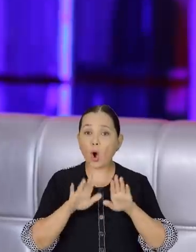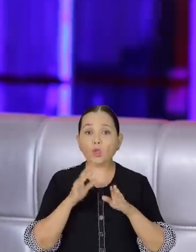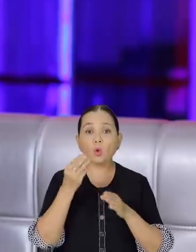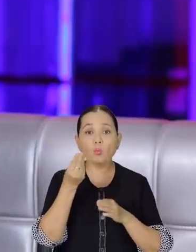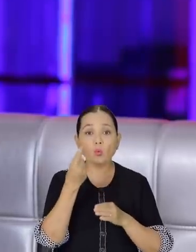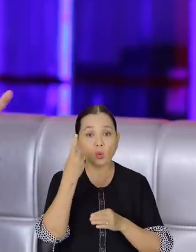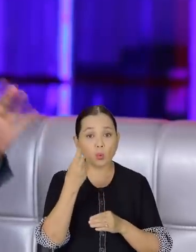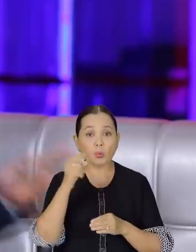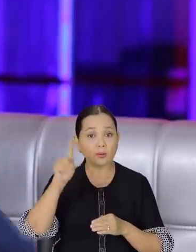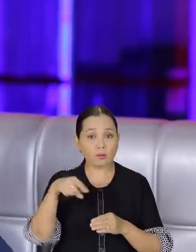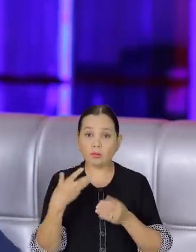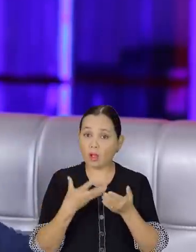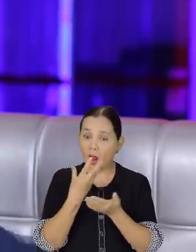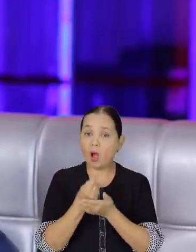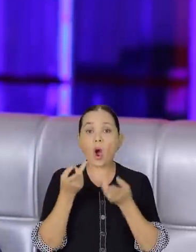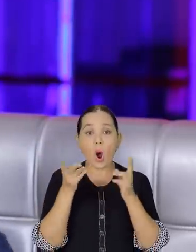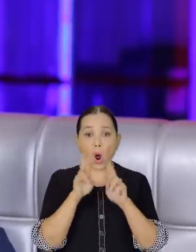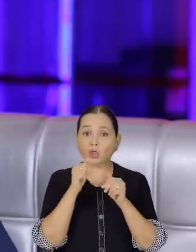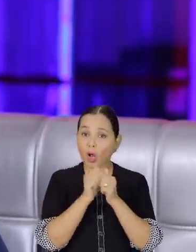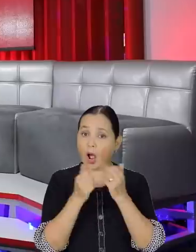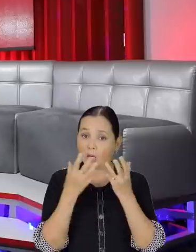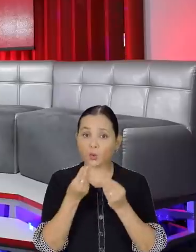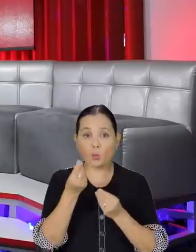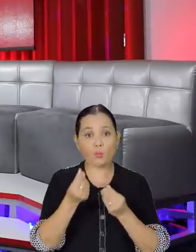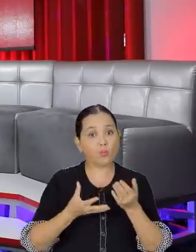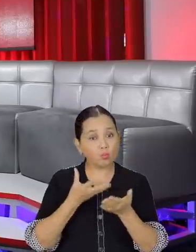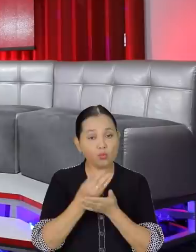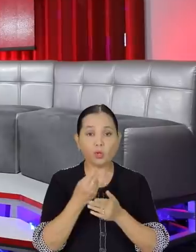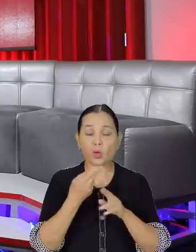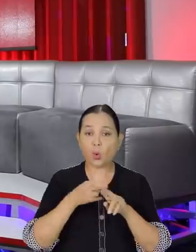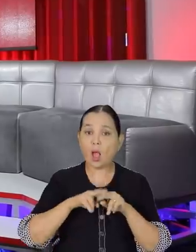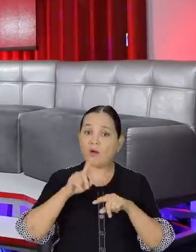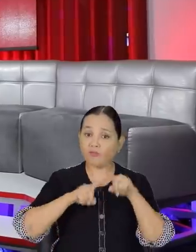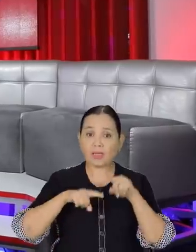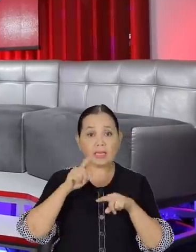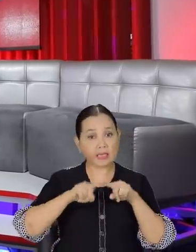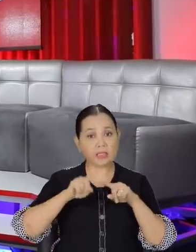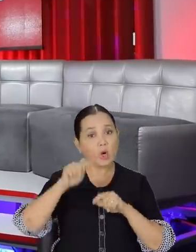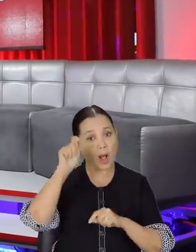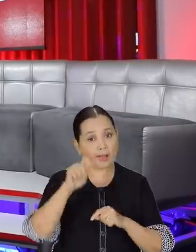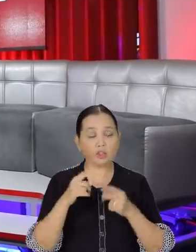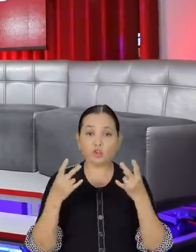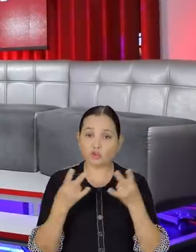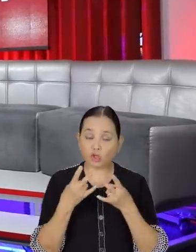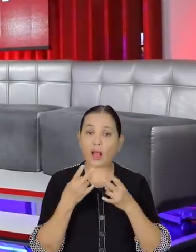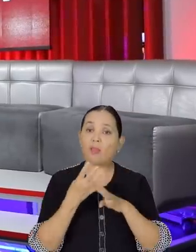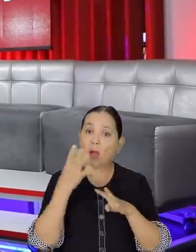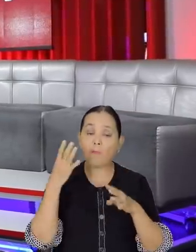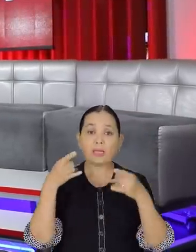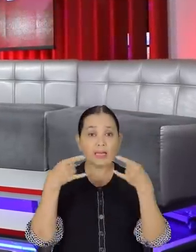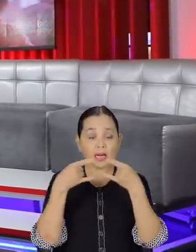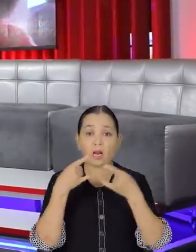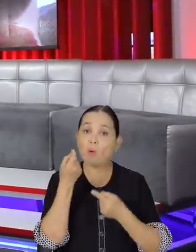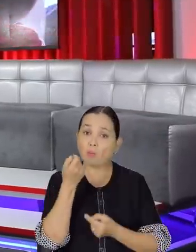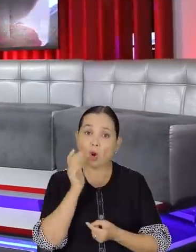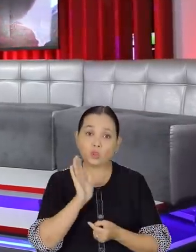qiladi ulardan. Ana shu joyda qolish ham har kuni pullik, shuning uchun ham ular vatanga tezroq qaytishlari kerak. Navbatdagi lavhada esa